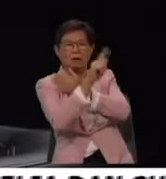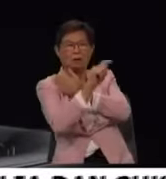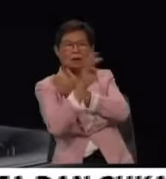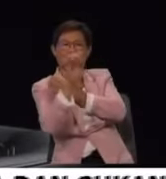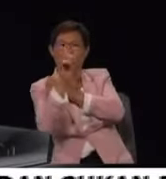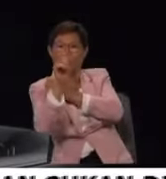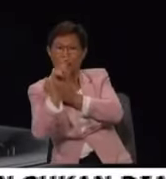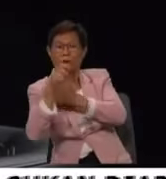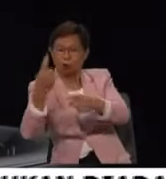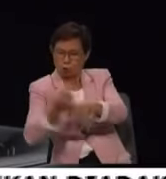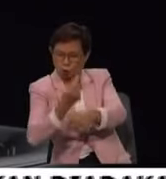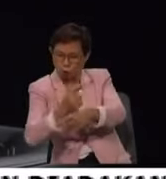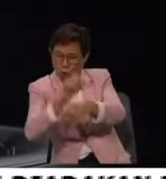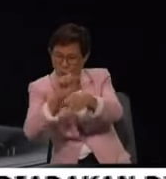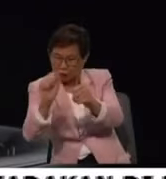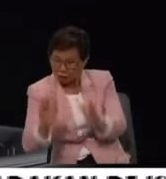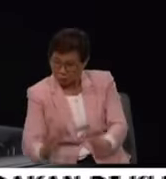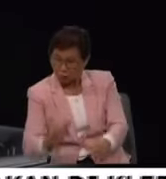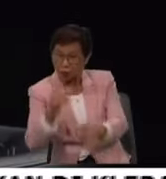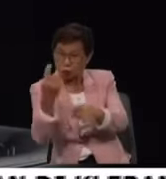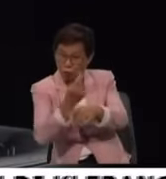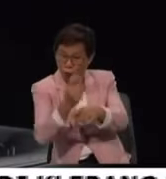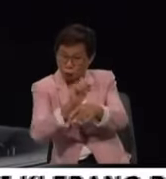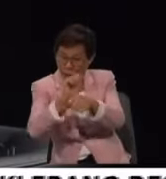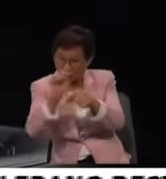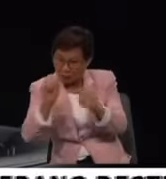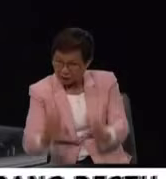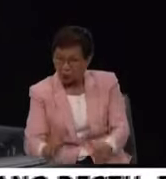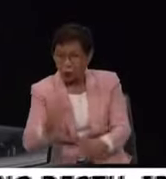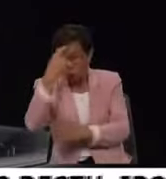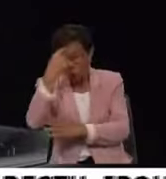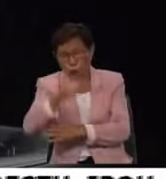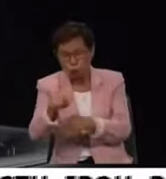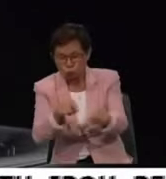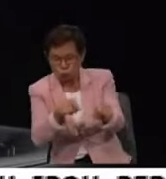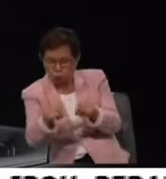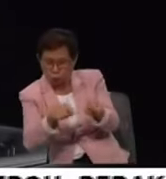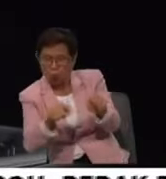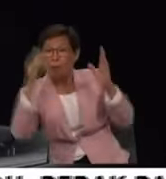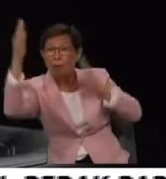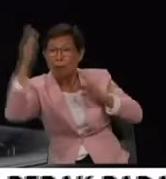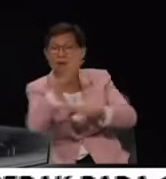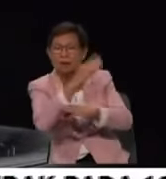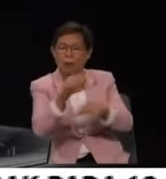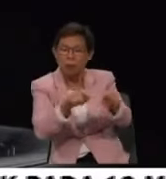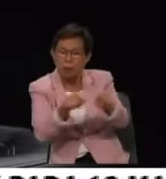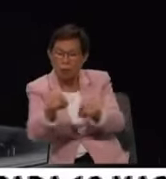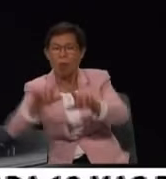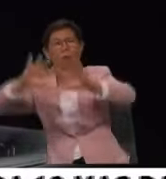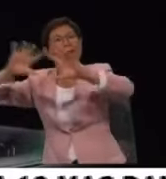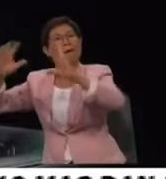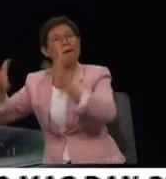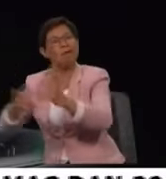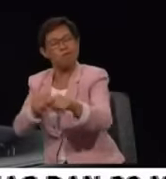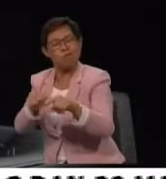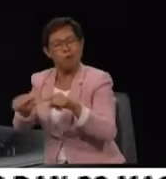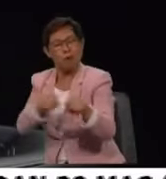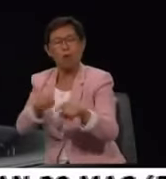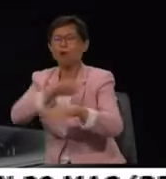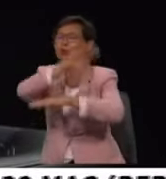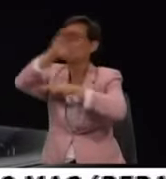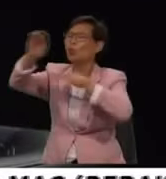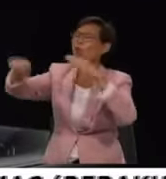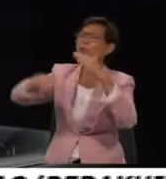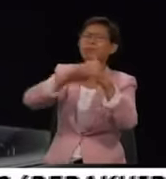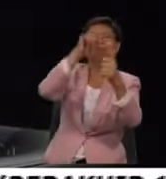melahirkan modal insan. Bukan saja untuk a bersaing di negara kita tetapi bersaing di arena antarabangsa dalam semua